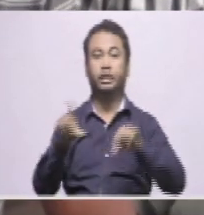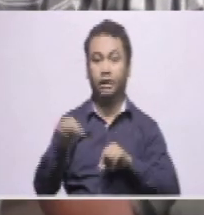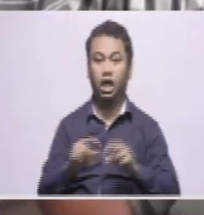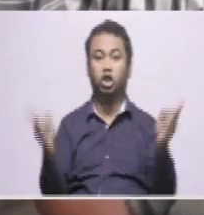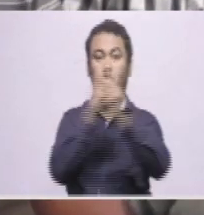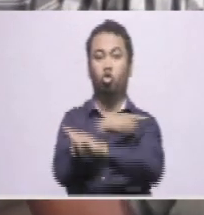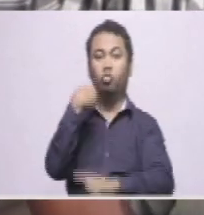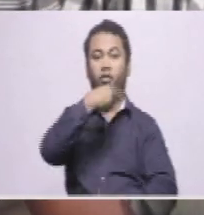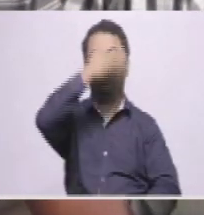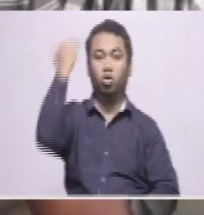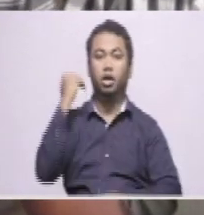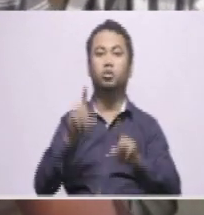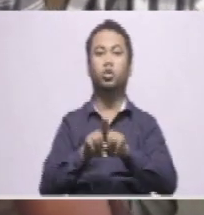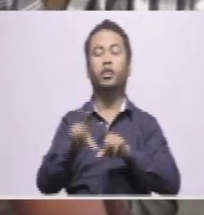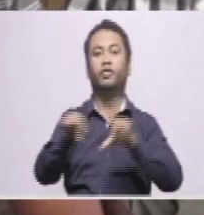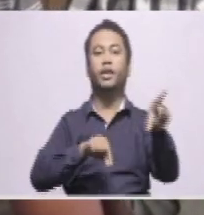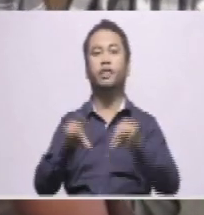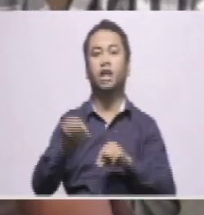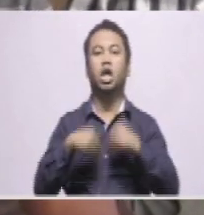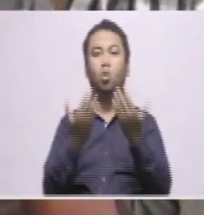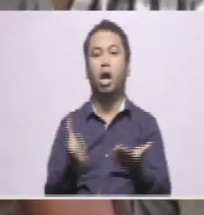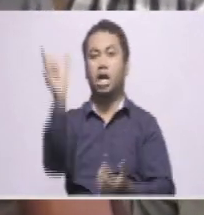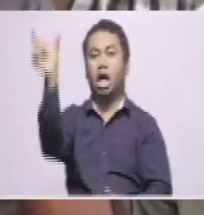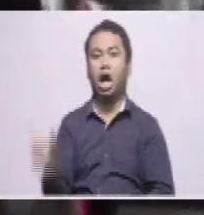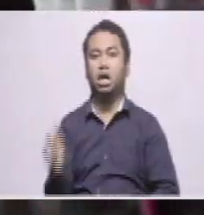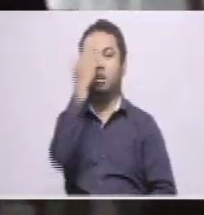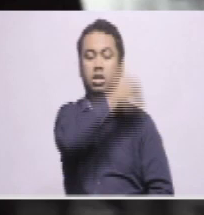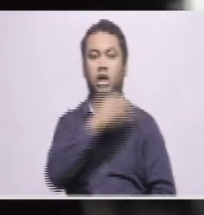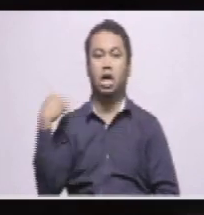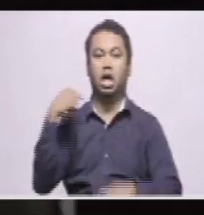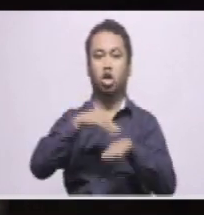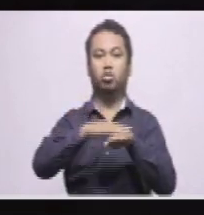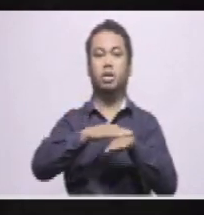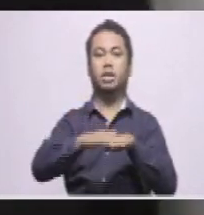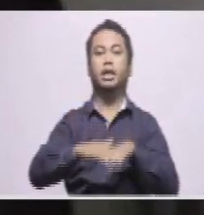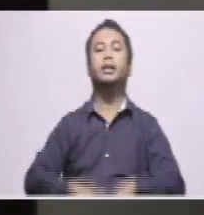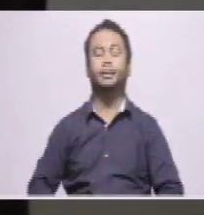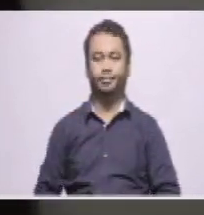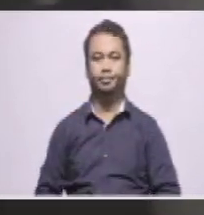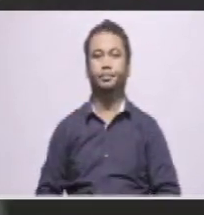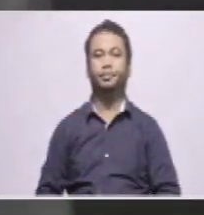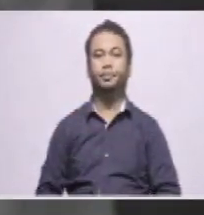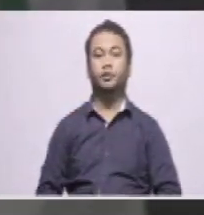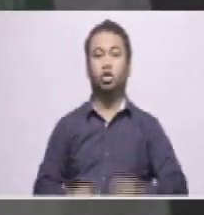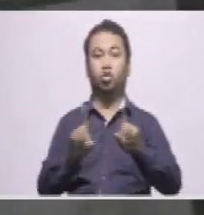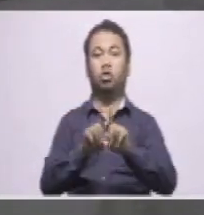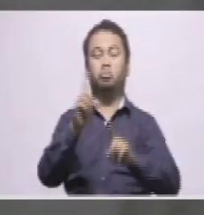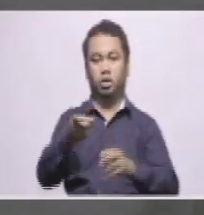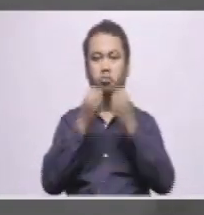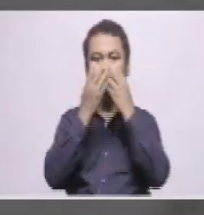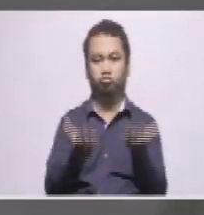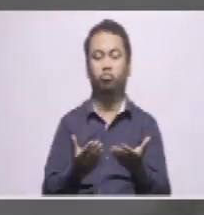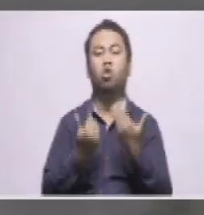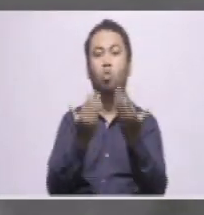a ho an'ny andrim-panjakana eto Madagasikara. Ankoatr'izay dia misy toromarika ho an'ny mpifidy mifidy amin'ireo